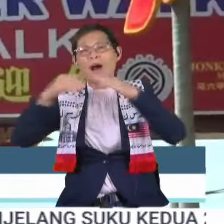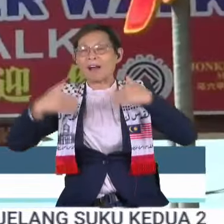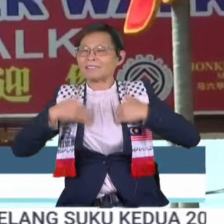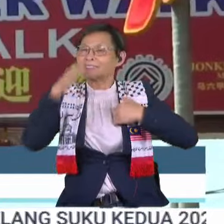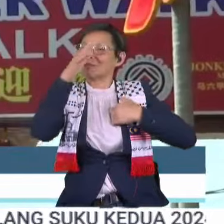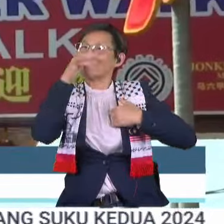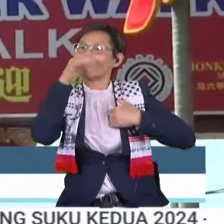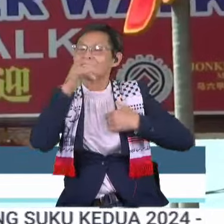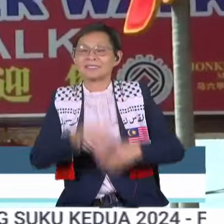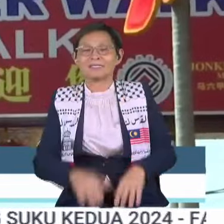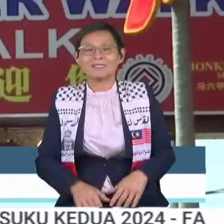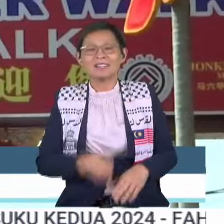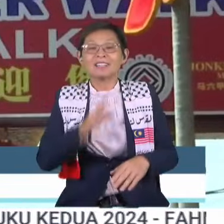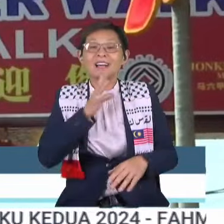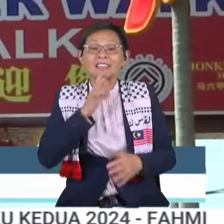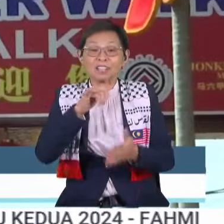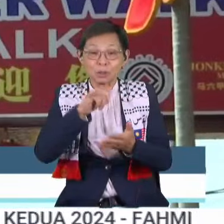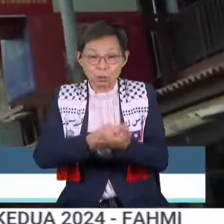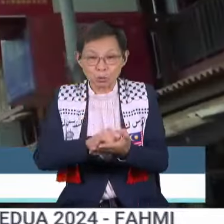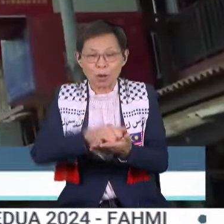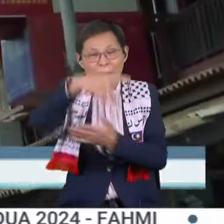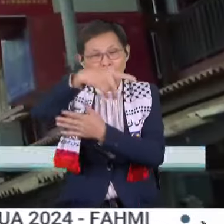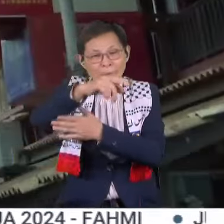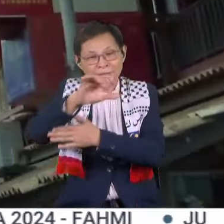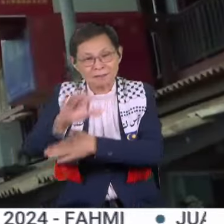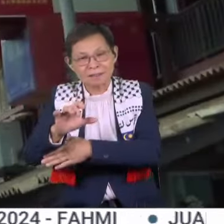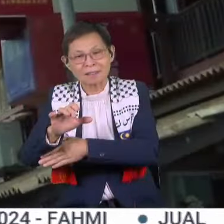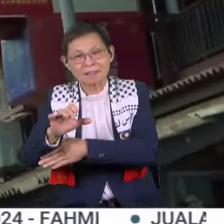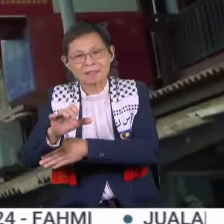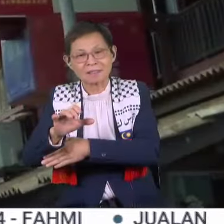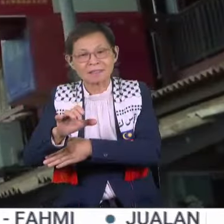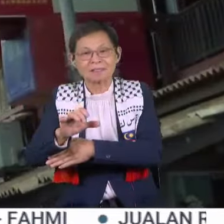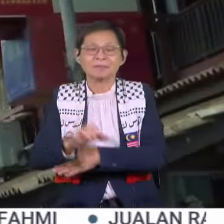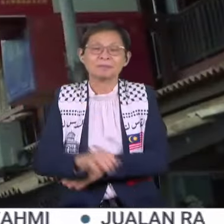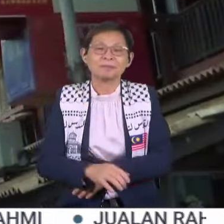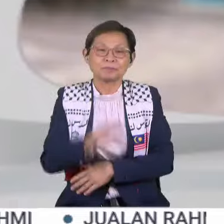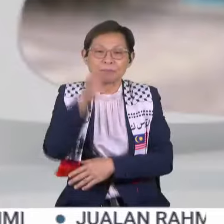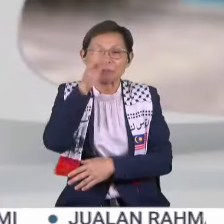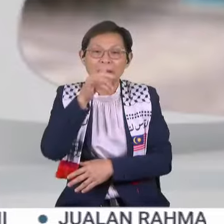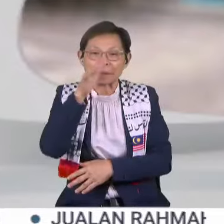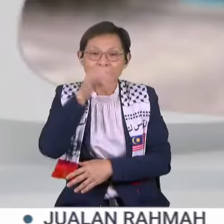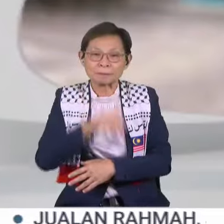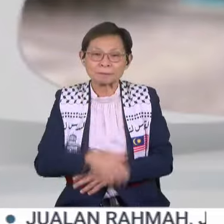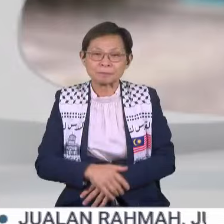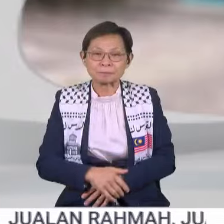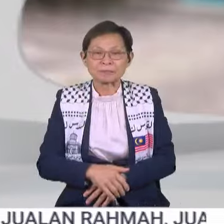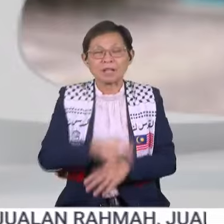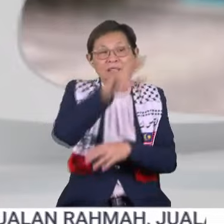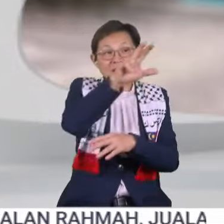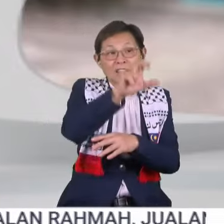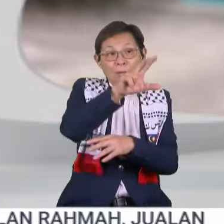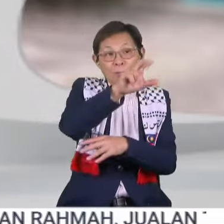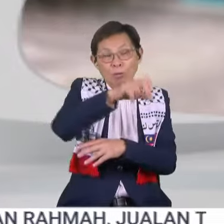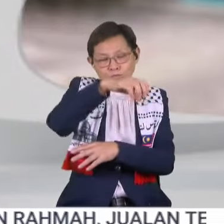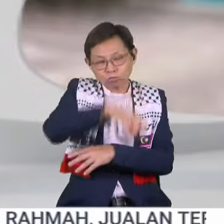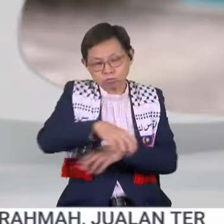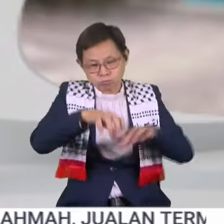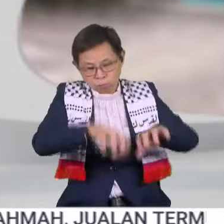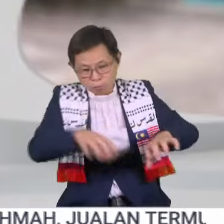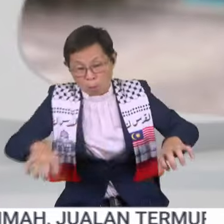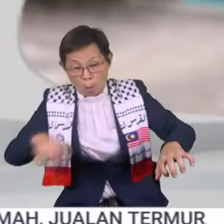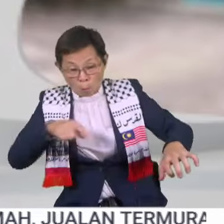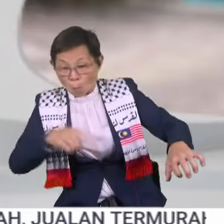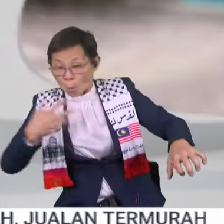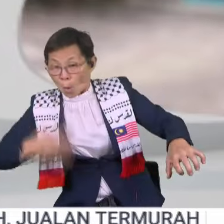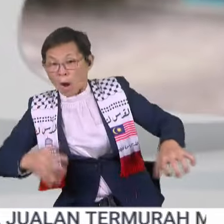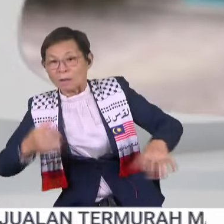sana Beliau berkata demikian dalam sidang media di serigeri 30 lokasi panas dikenal